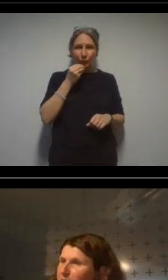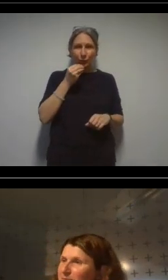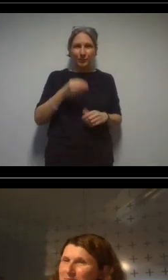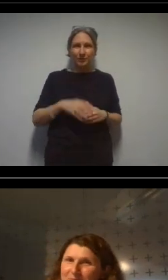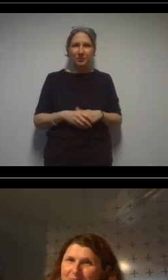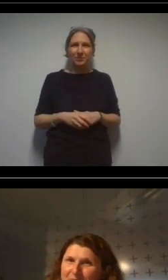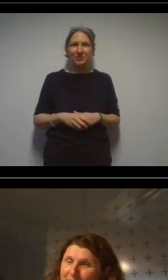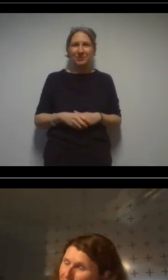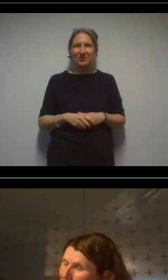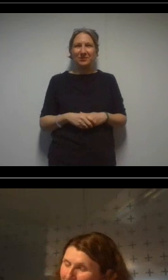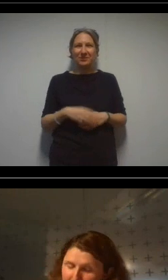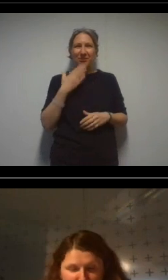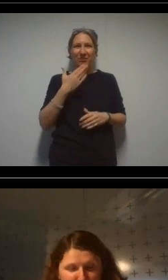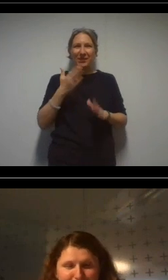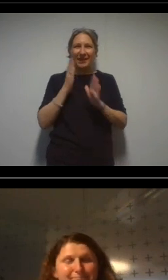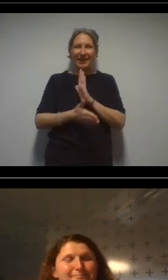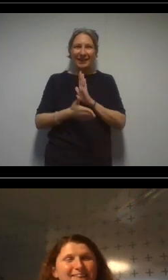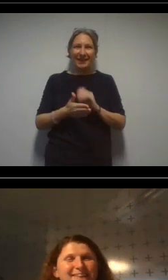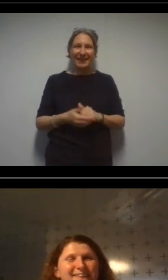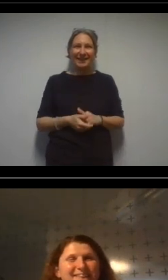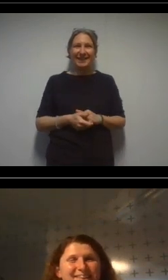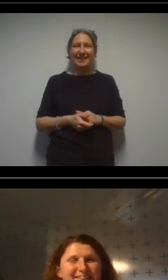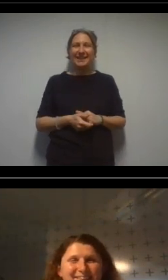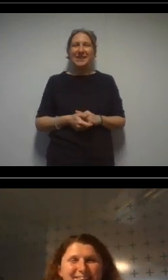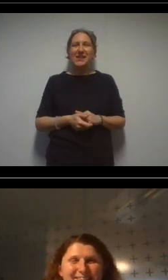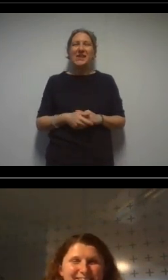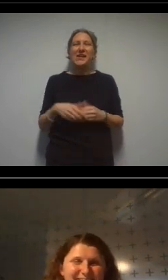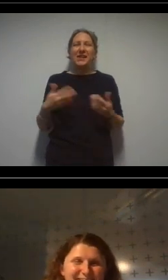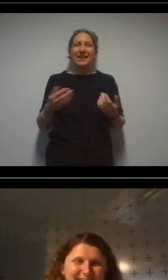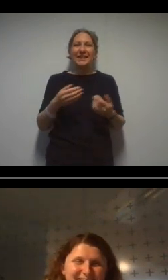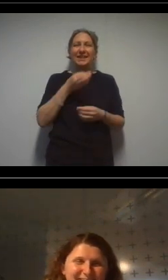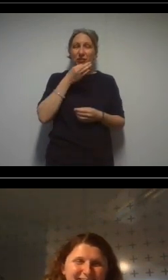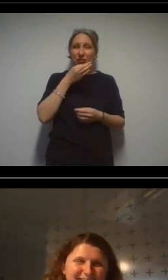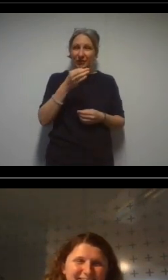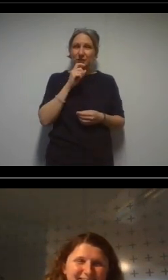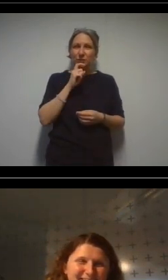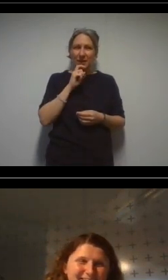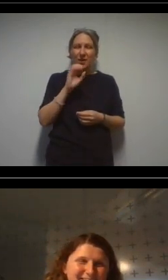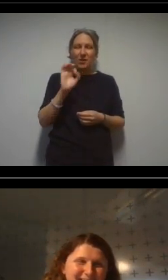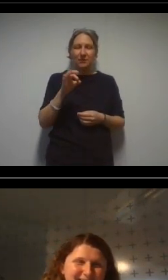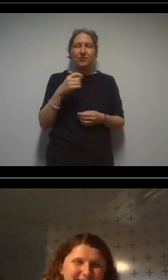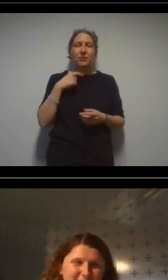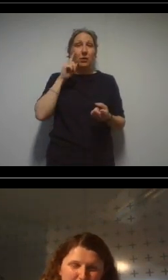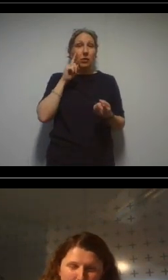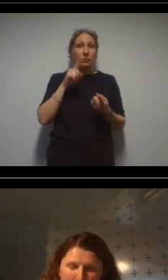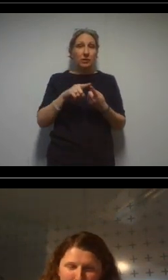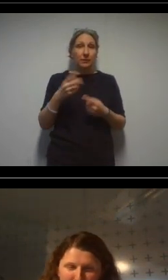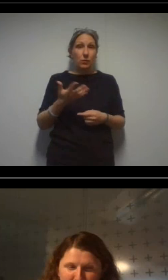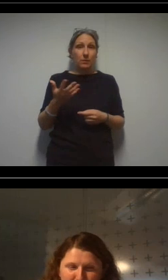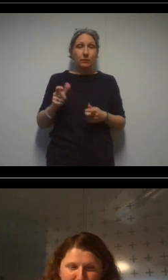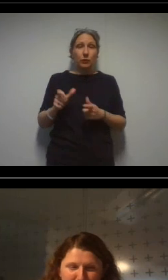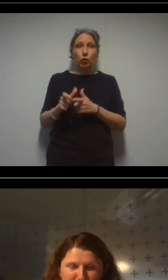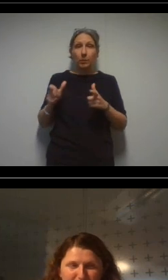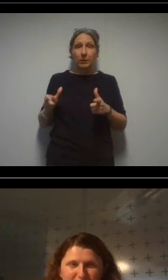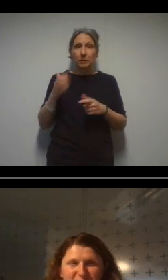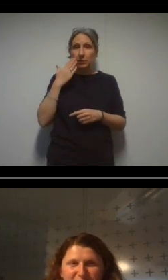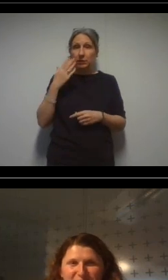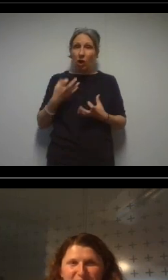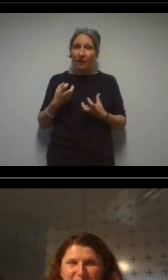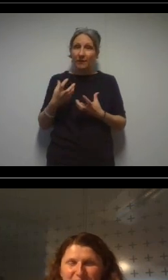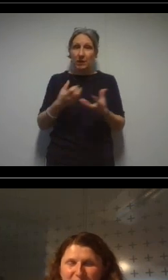direct. Alors, c'est ce que je disais tout à l'heure. Vraiment, l'objectif, c'était de se dire des entreprises qui ont envie d'accueillir des